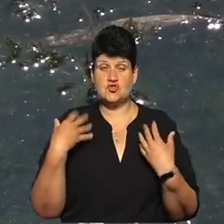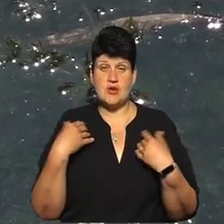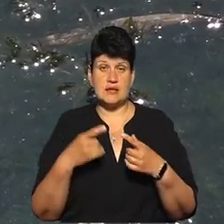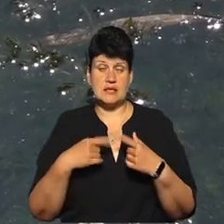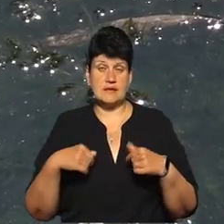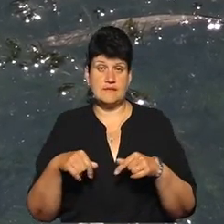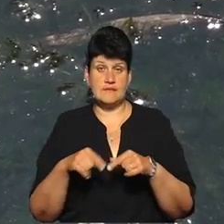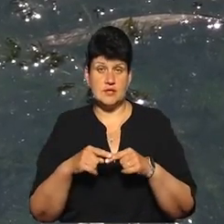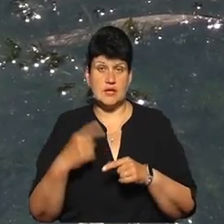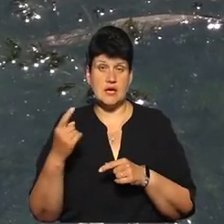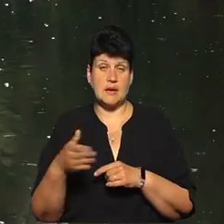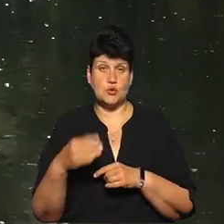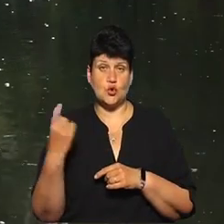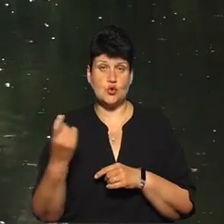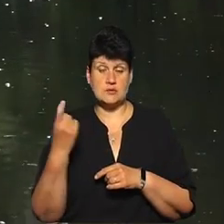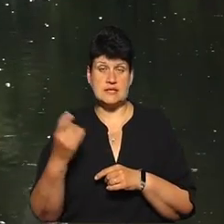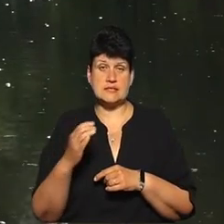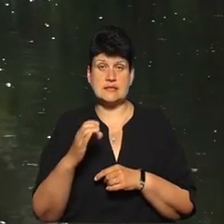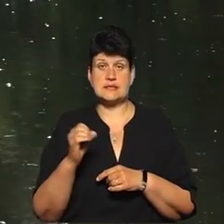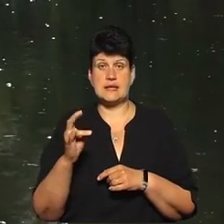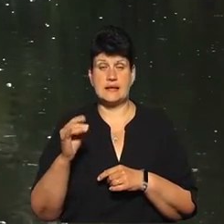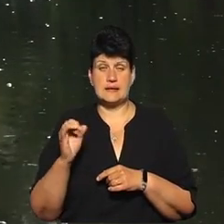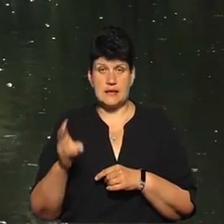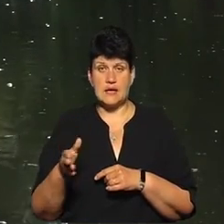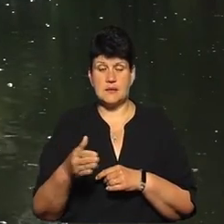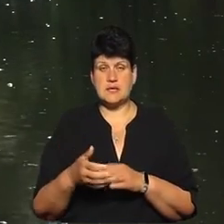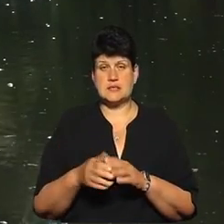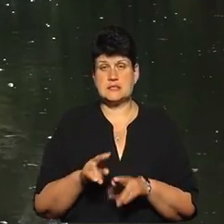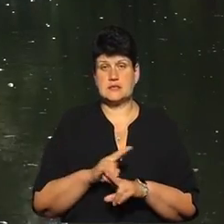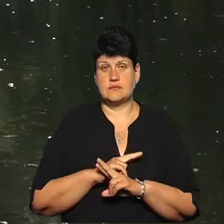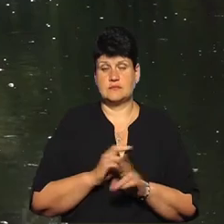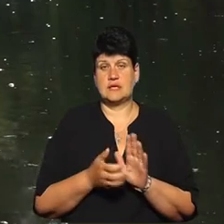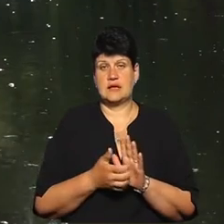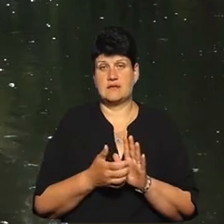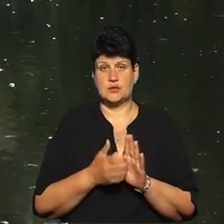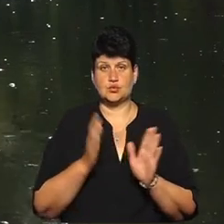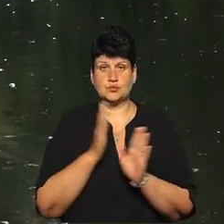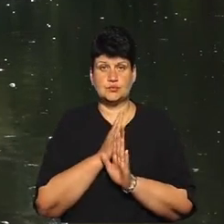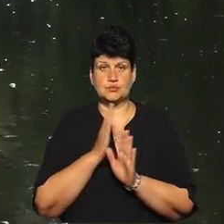агентства рибного господарства Сергій Сенек, риба загинула через нестачу кисню у воді.